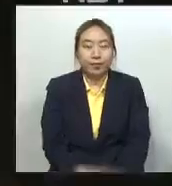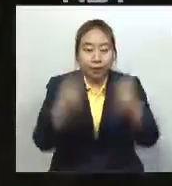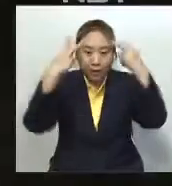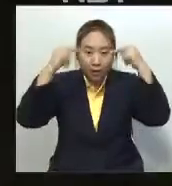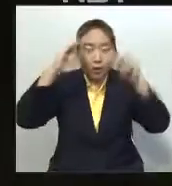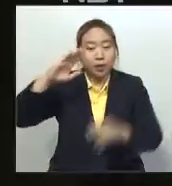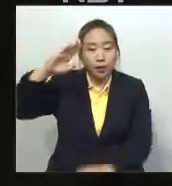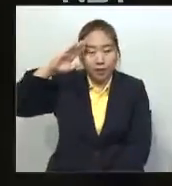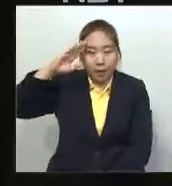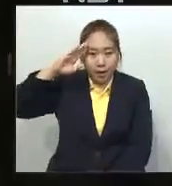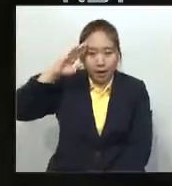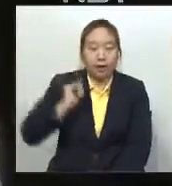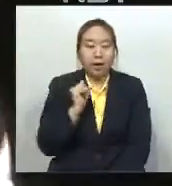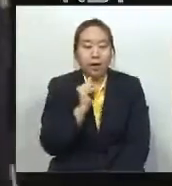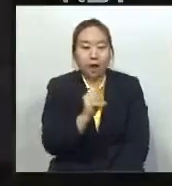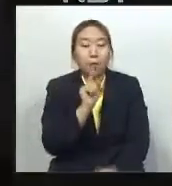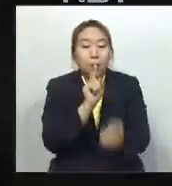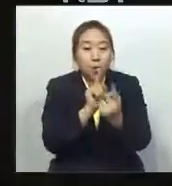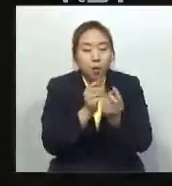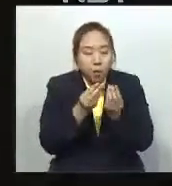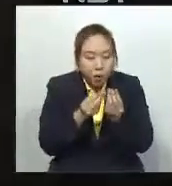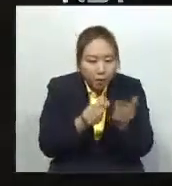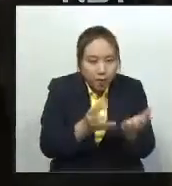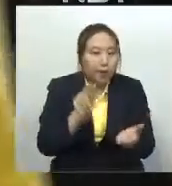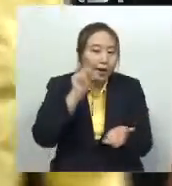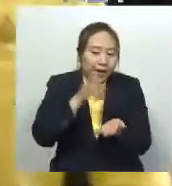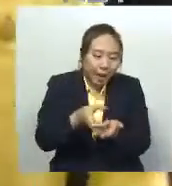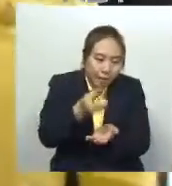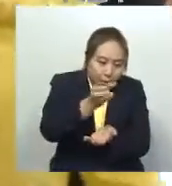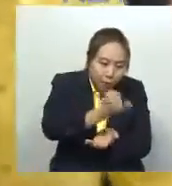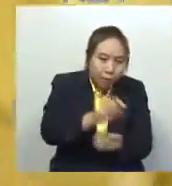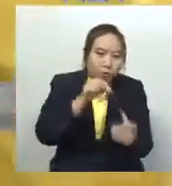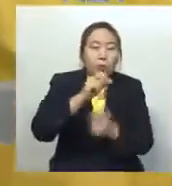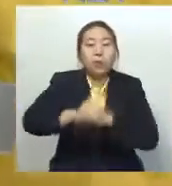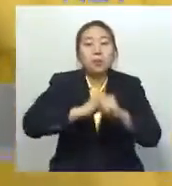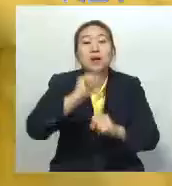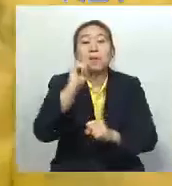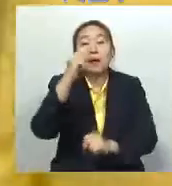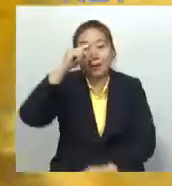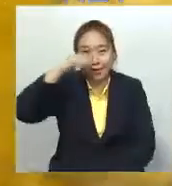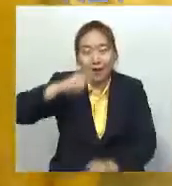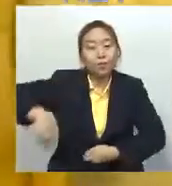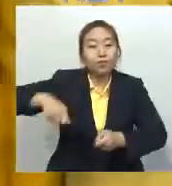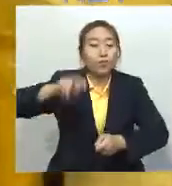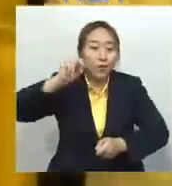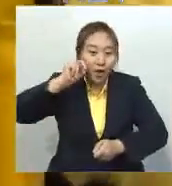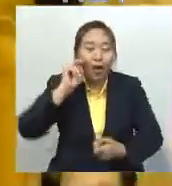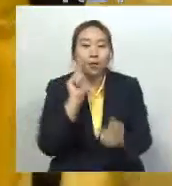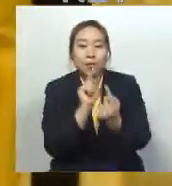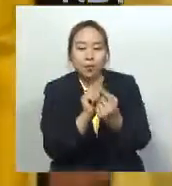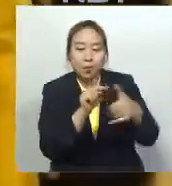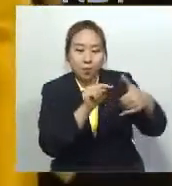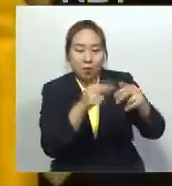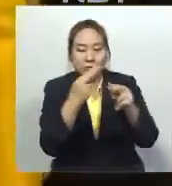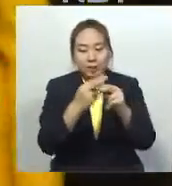พลเอกประยุทธ์จันทร์โอชานายกรัฐมนตรีเข้าอวยพรและรดน้ำขอพรนะครับเนื่องในวันปีใหม่ไทยหรือว่าเทศกาลสงกรานต์พลเอกเปรมติน